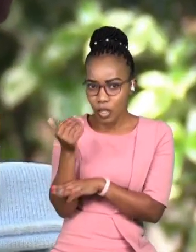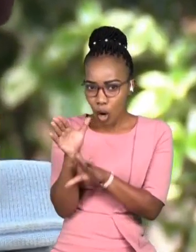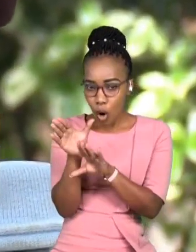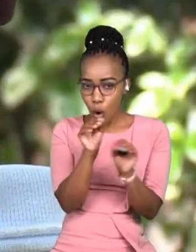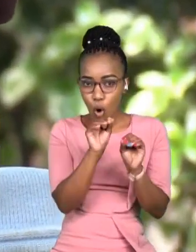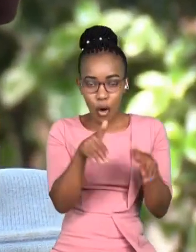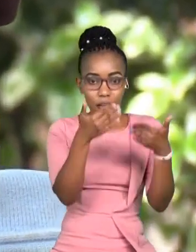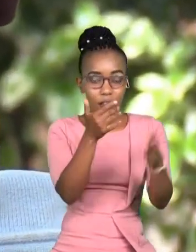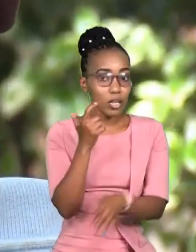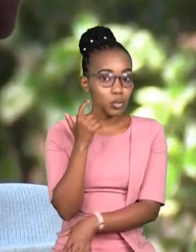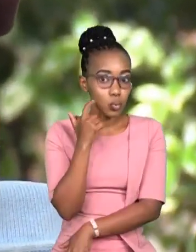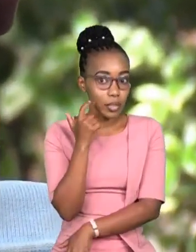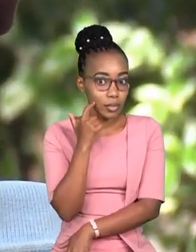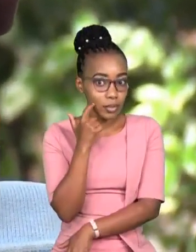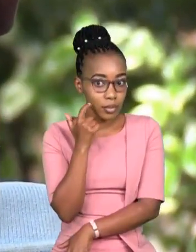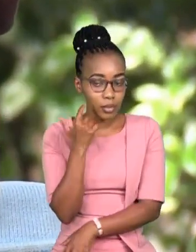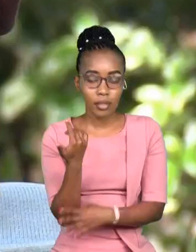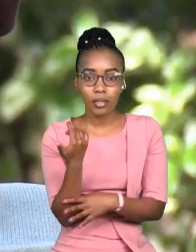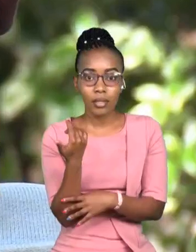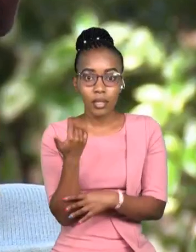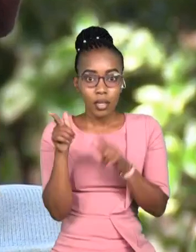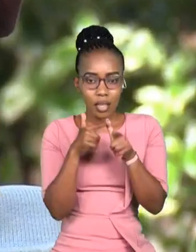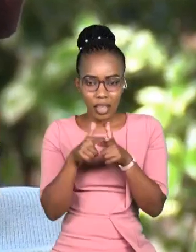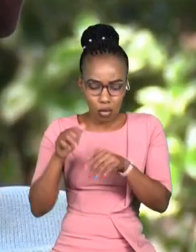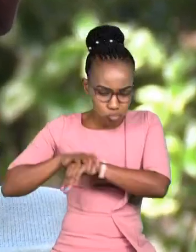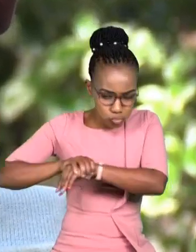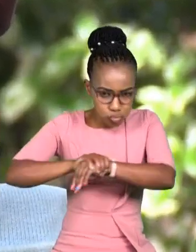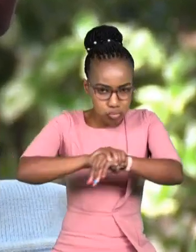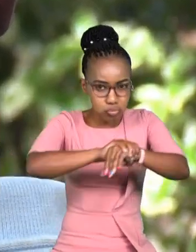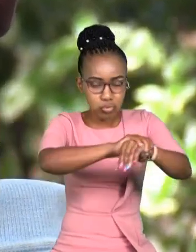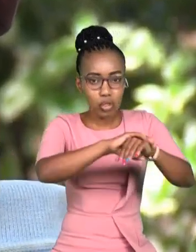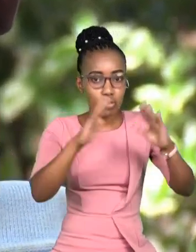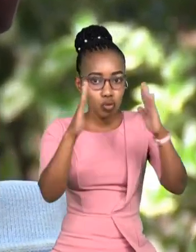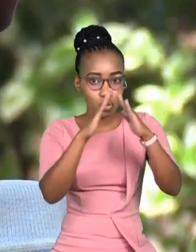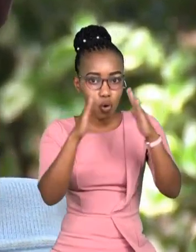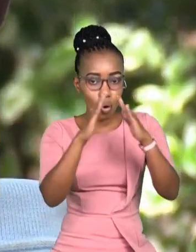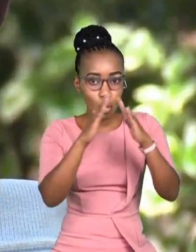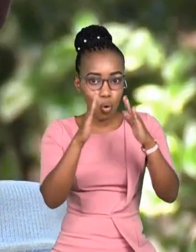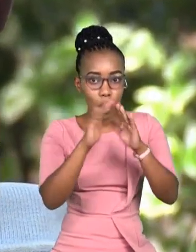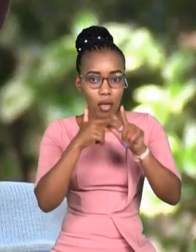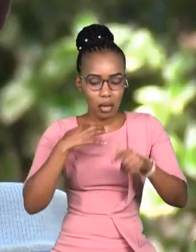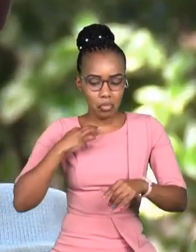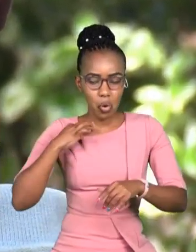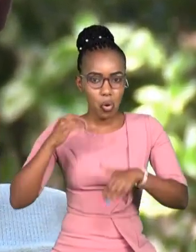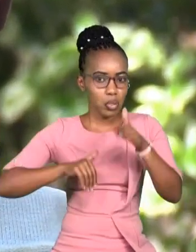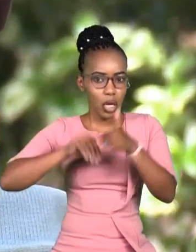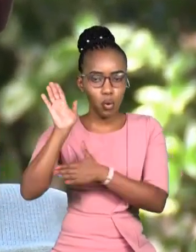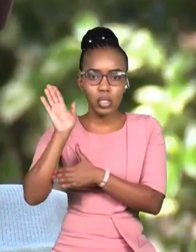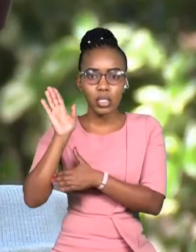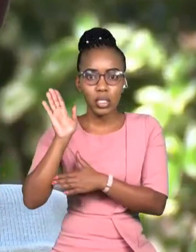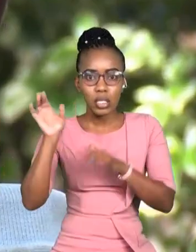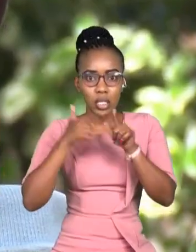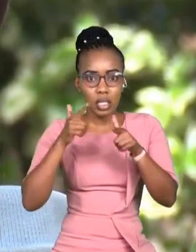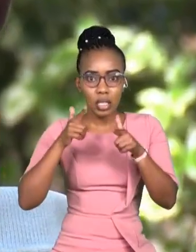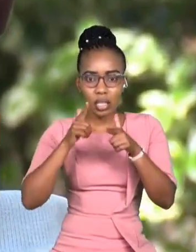siti. Alafu si tunaenda na wanda na tufuruta na tupeleke kwa chengine. Anajitua ngupe, anajitua alafu